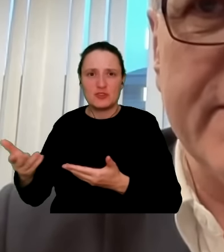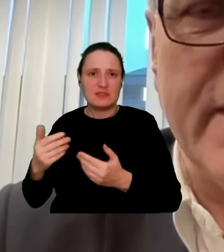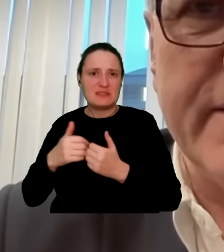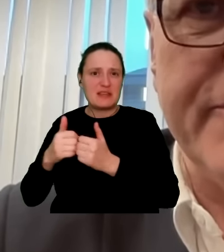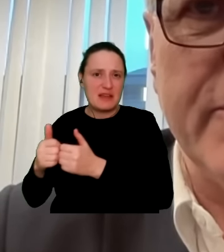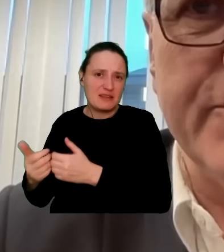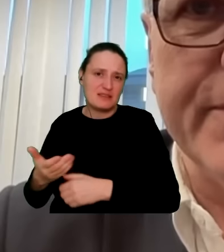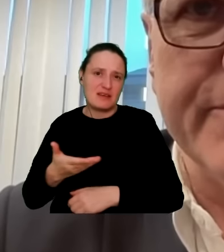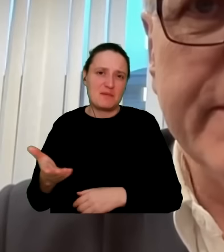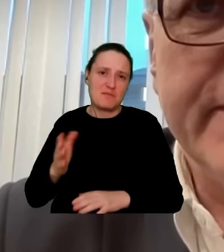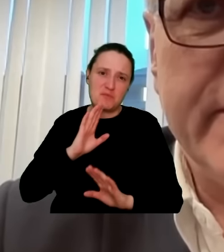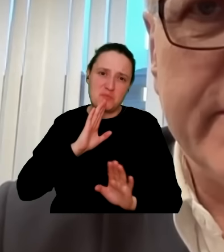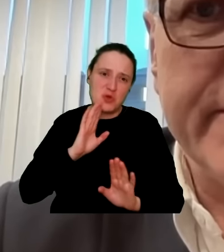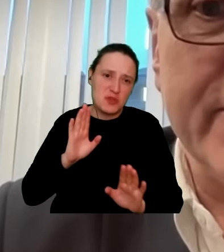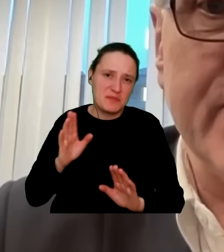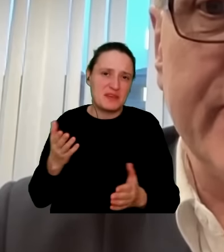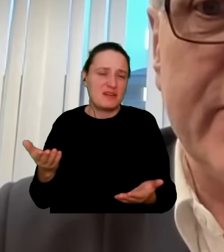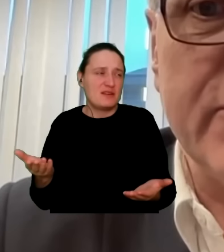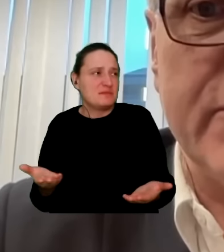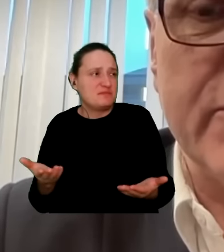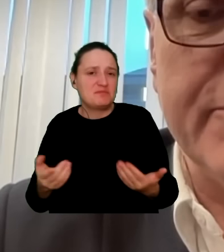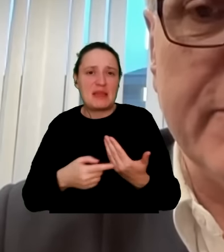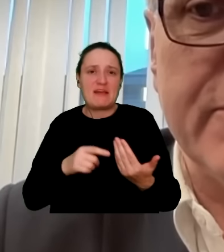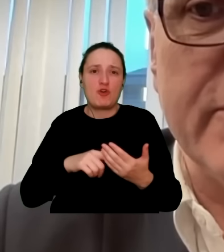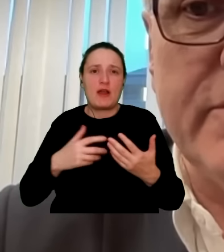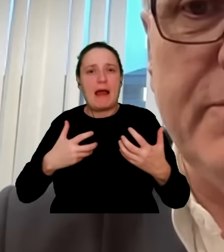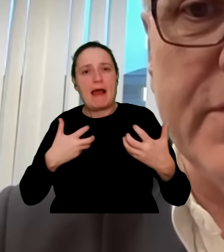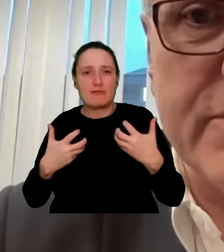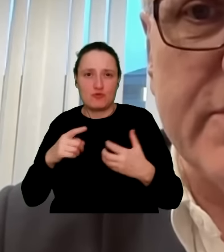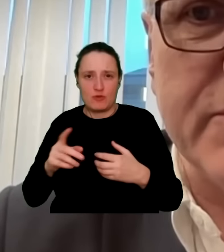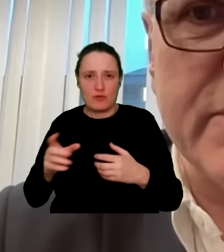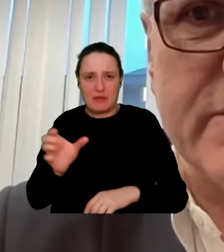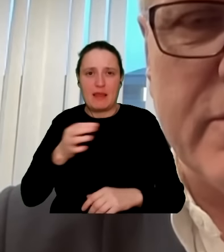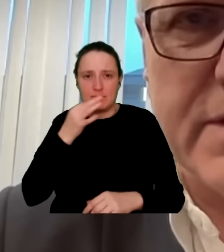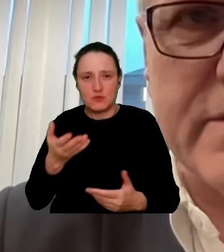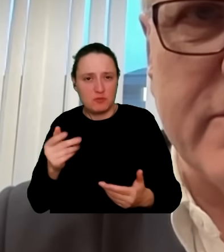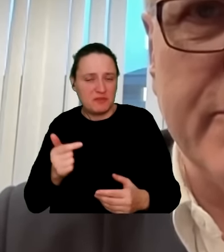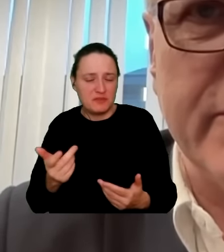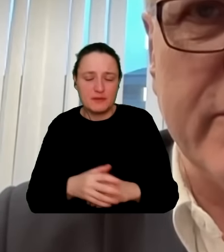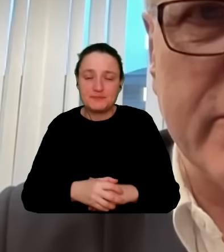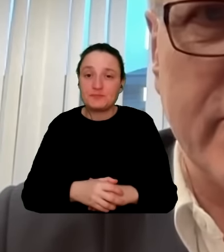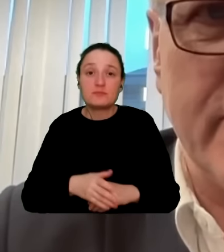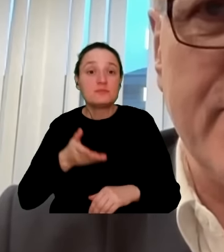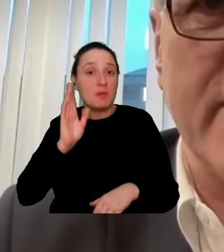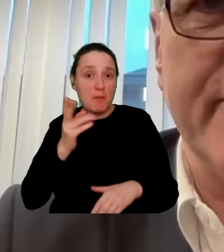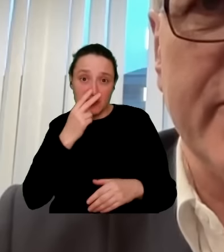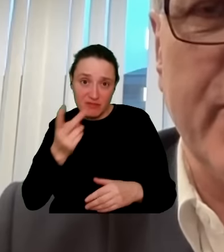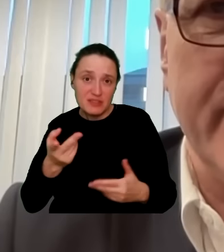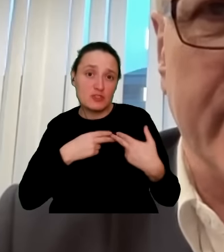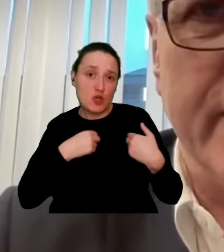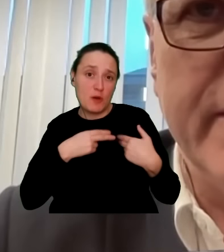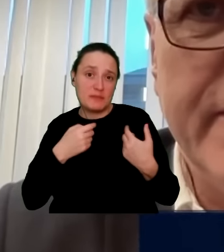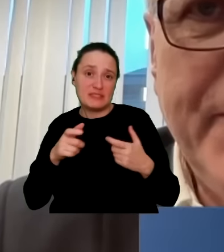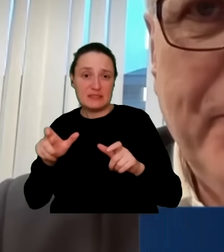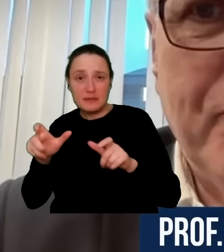przynajmniej elementarnie followują tę rzeczywistość, z którą się przychodzi zmierzyć podczas obrad tych komisji. Nie wymagajmy